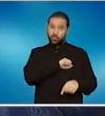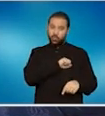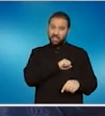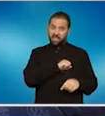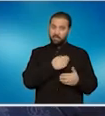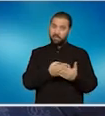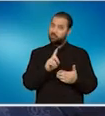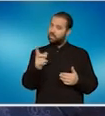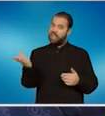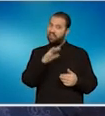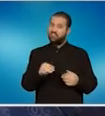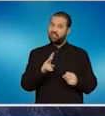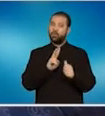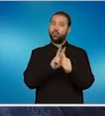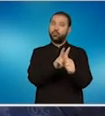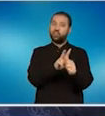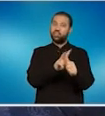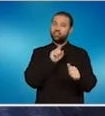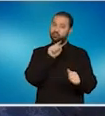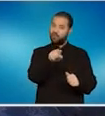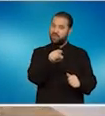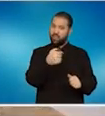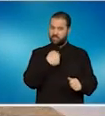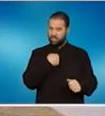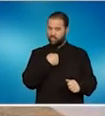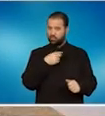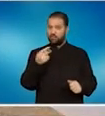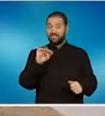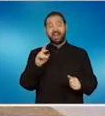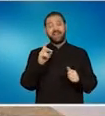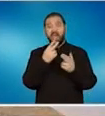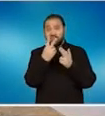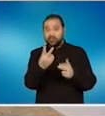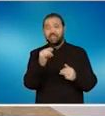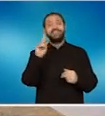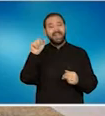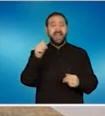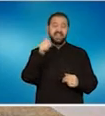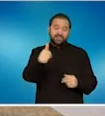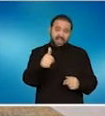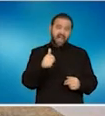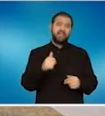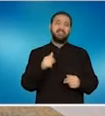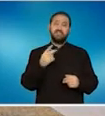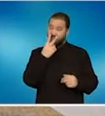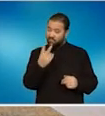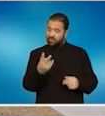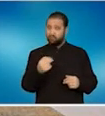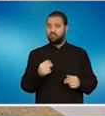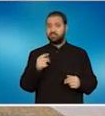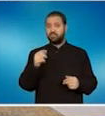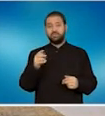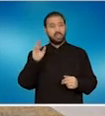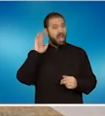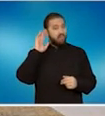nefiindu-i ucenici nici dumneavoastră, nici eu... Dar având șansa să-l fi văzut... Dar având șansa și să-l fi văzut